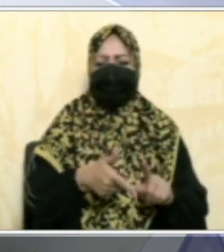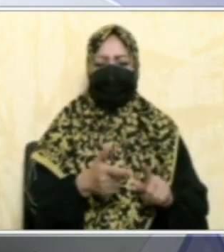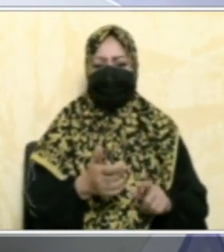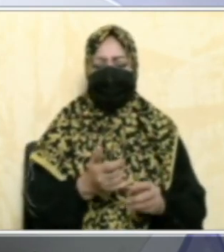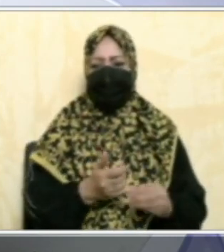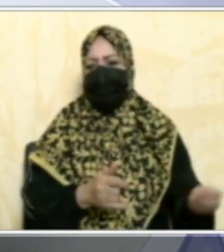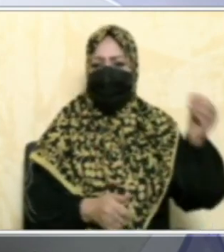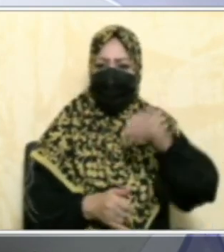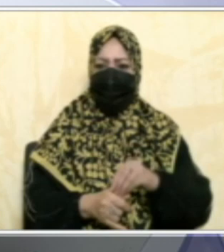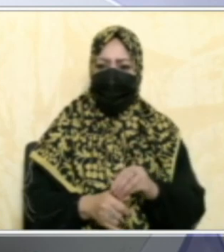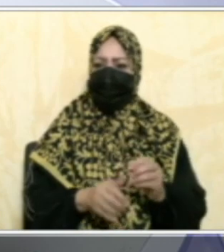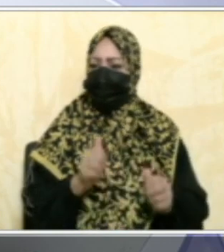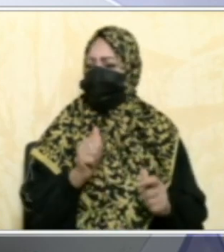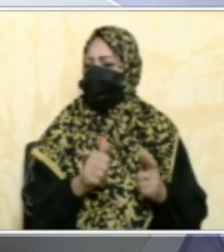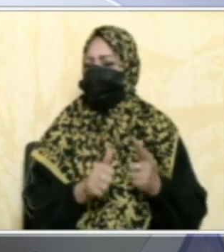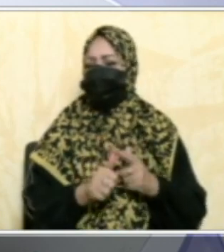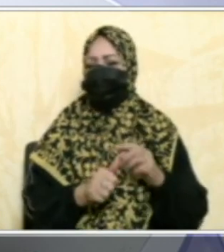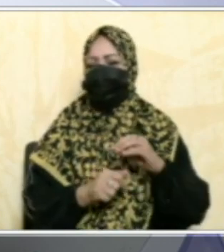المستطيع.